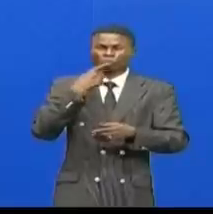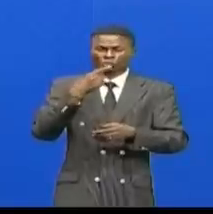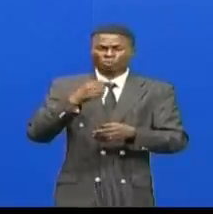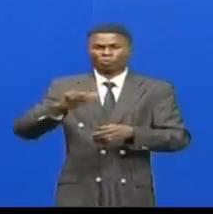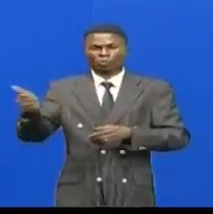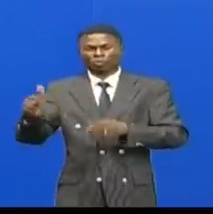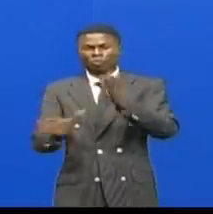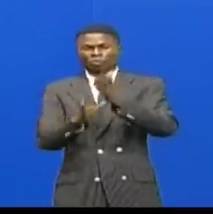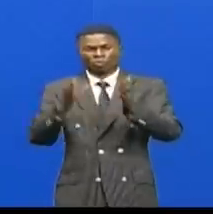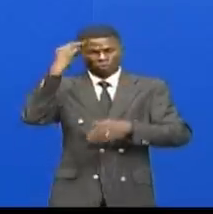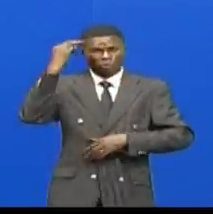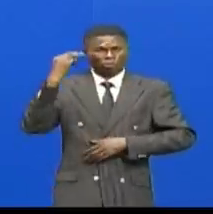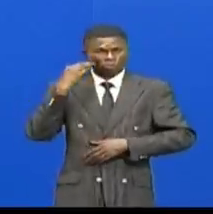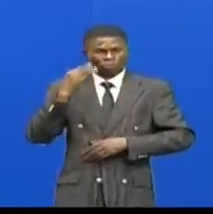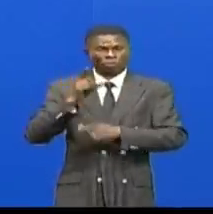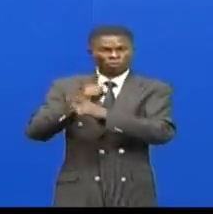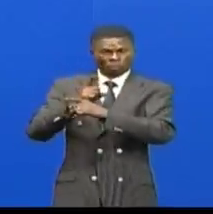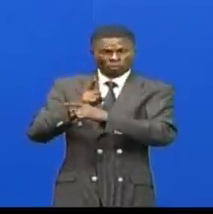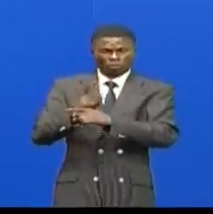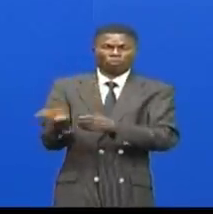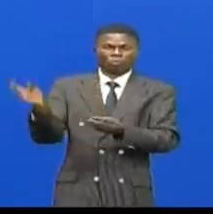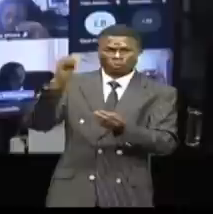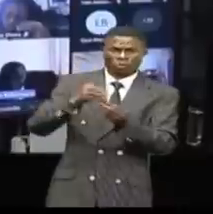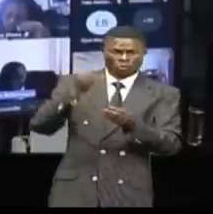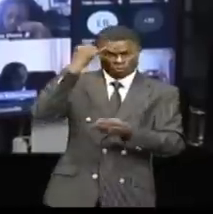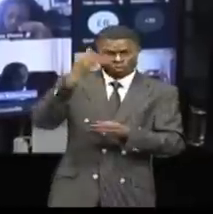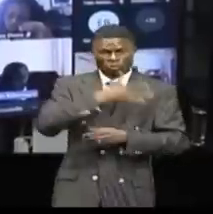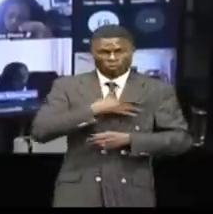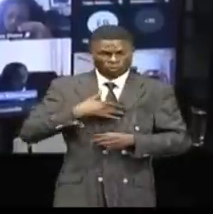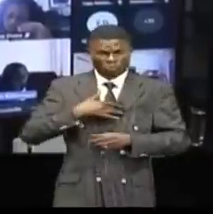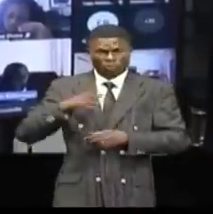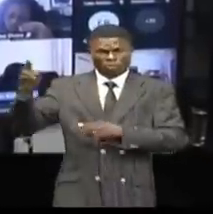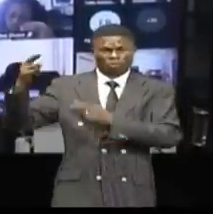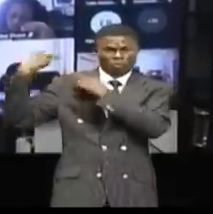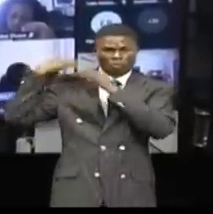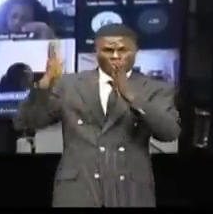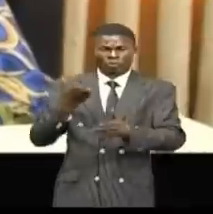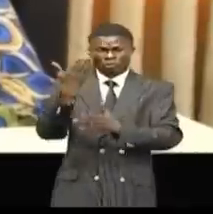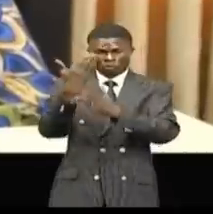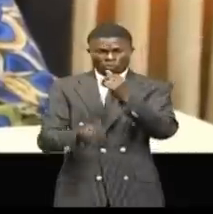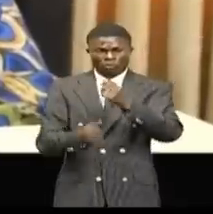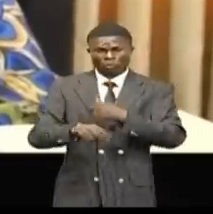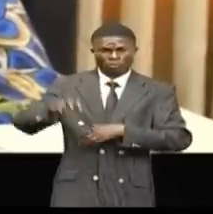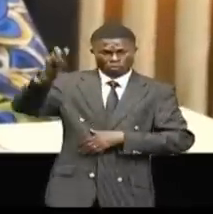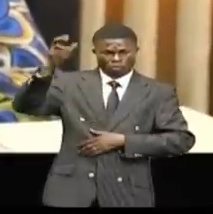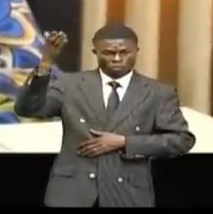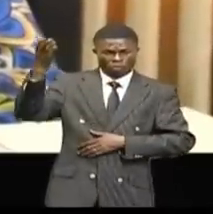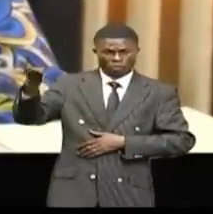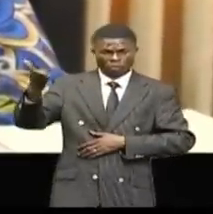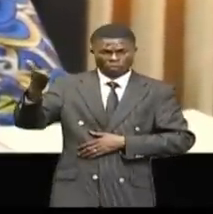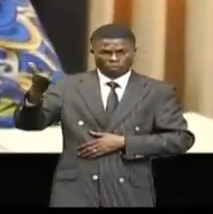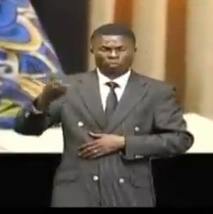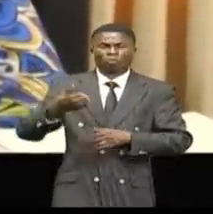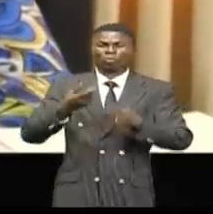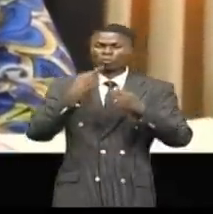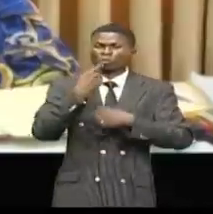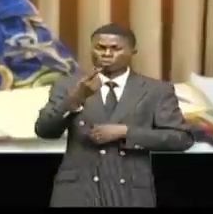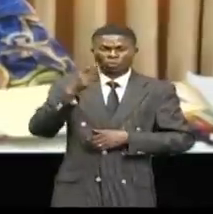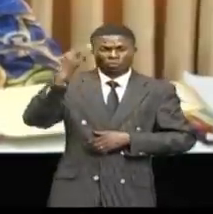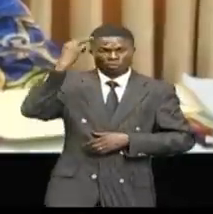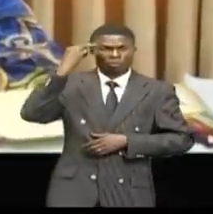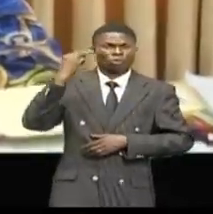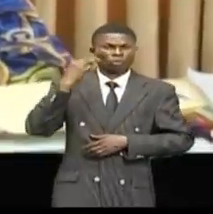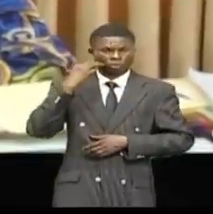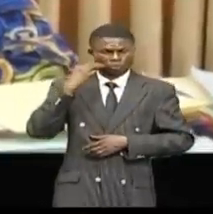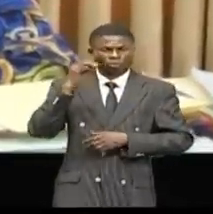vice-ministre, ministre de la Défense, au nom de son titulaire en mission dans la zone. Elle a informé le Conseil